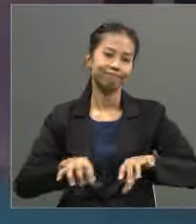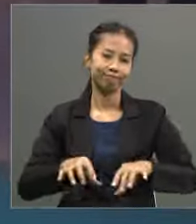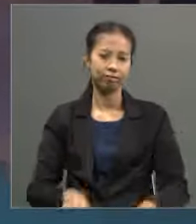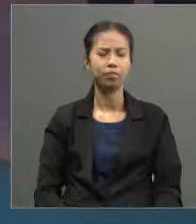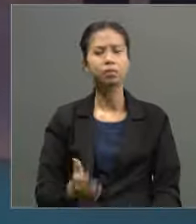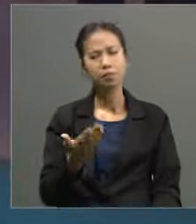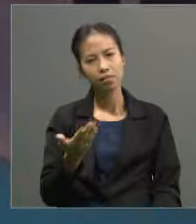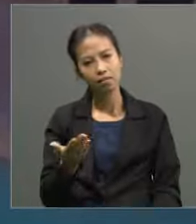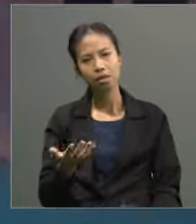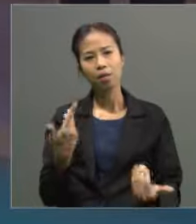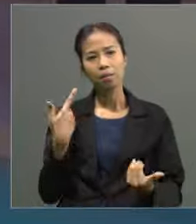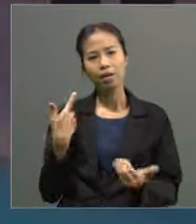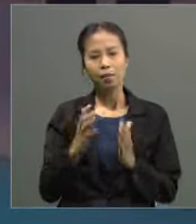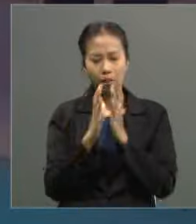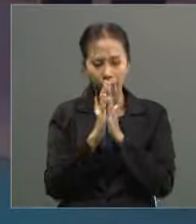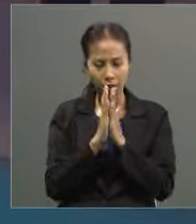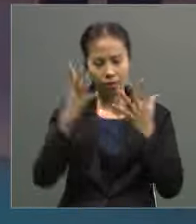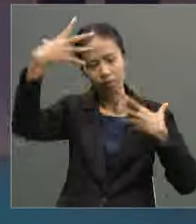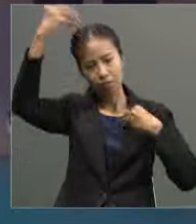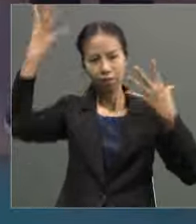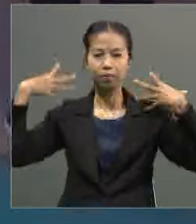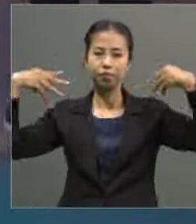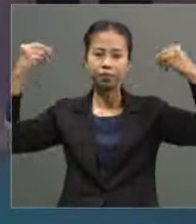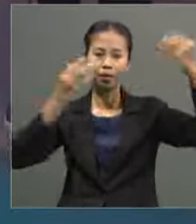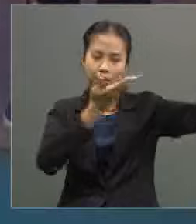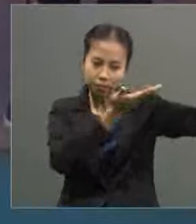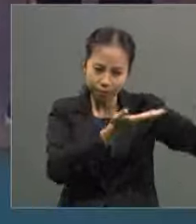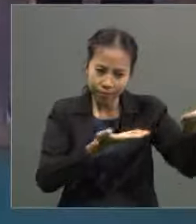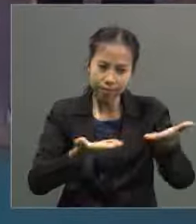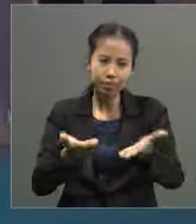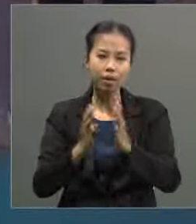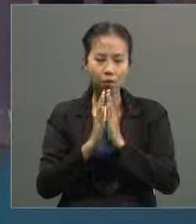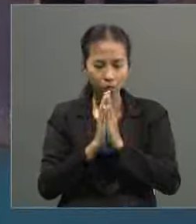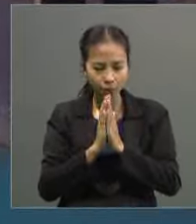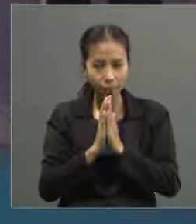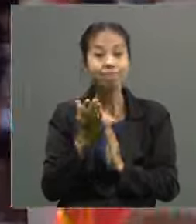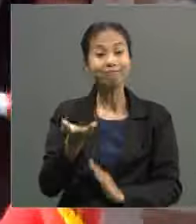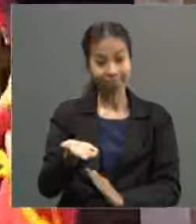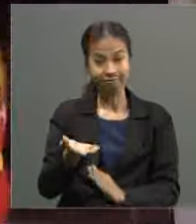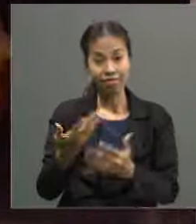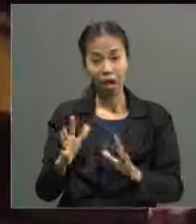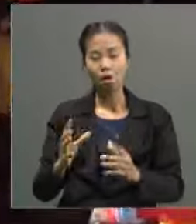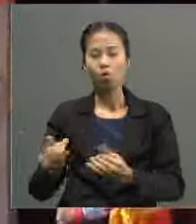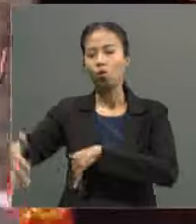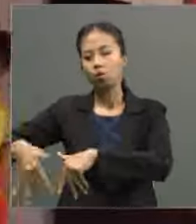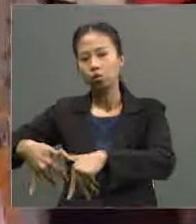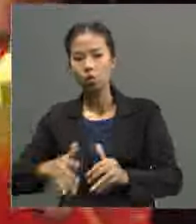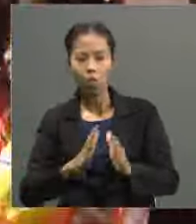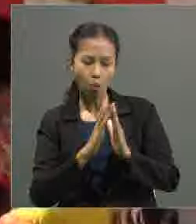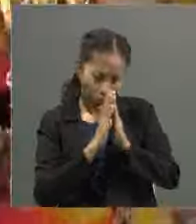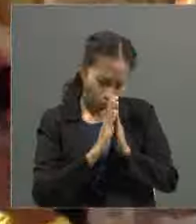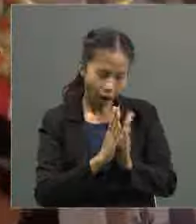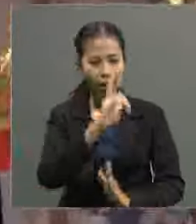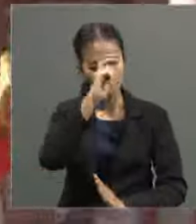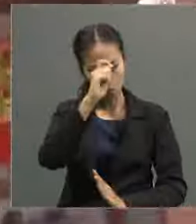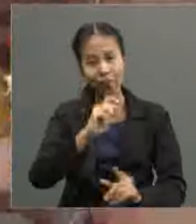อัญเชิญองค์เทพเจ้าที่ชาวตลาดอ่างทองเลื่อมใสและศรัทธาครับมาประดิษฐานให้ชาวบ้านได้กราบไหว้นะครับ